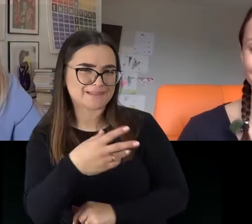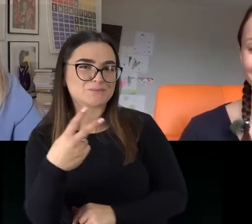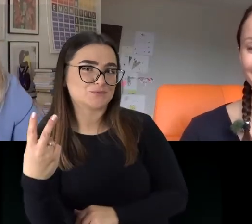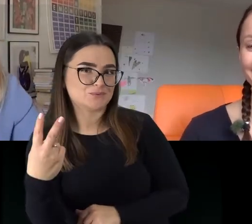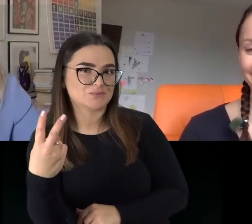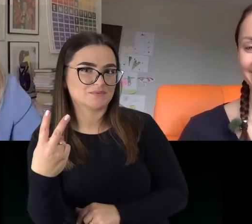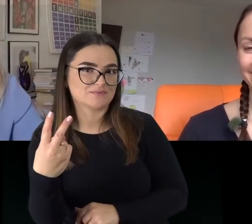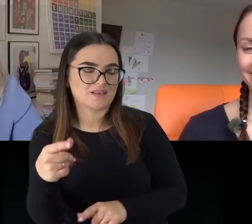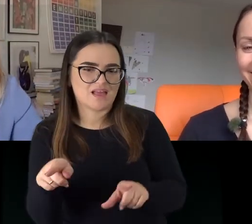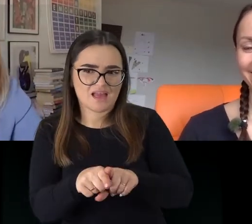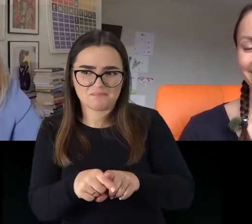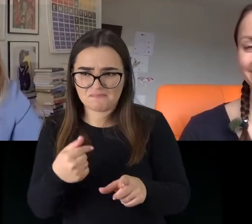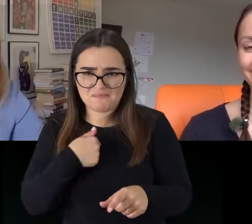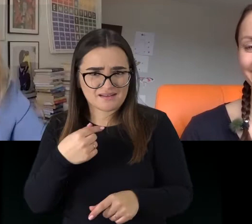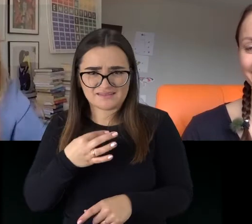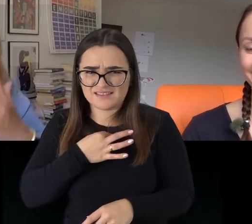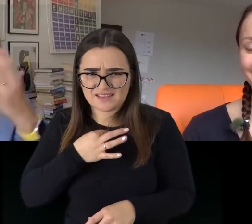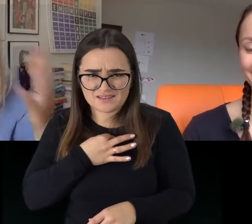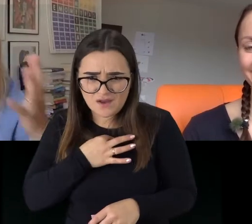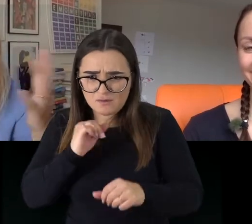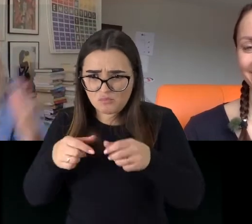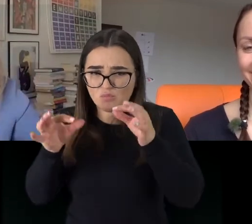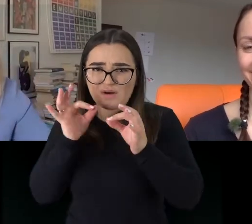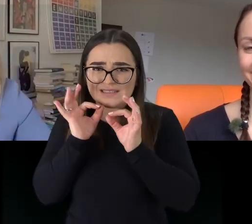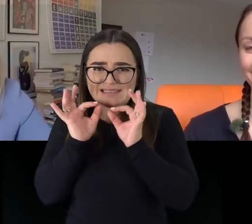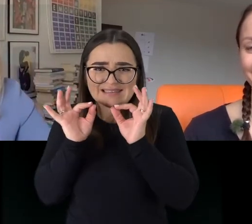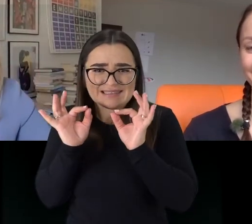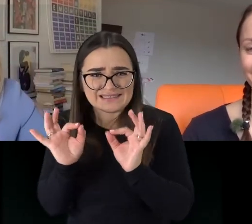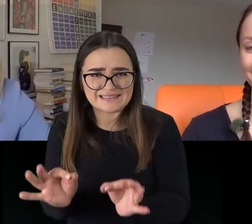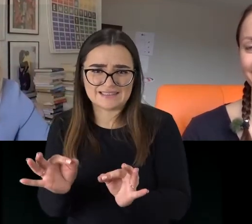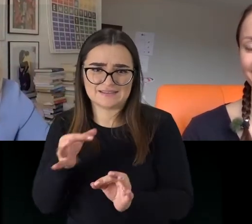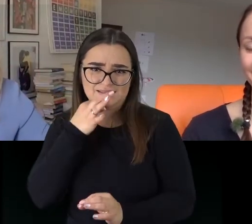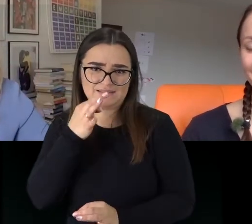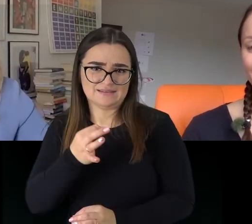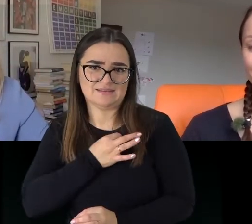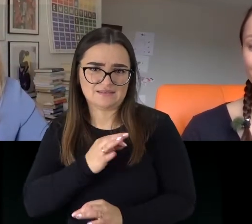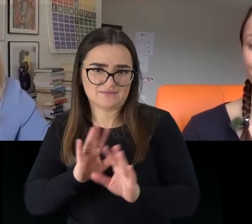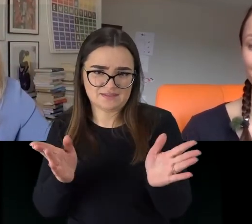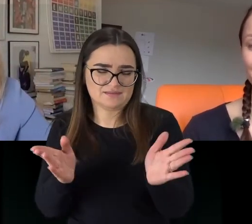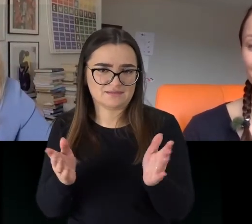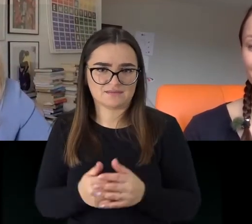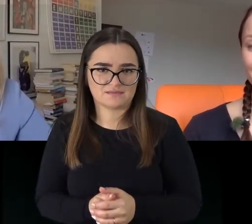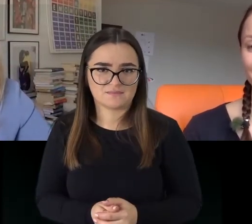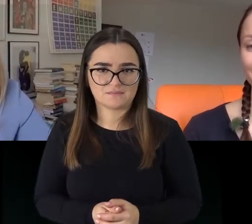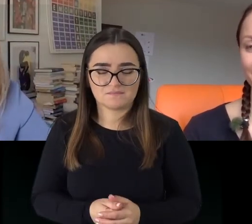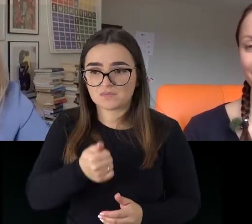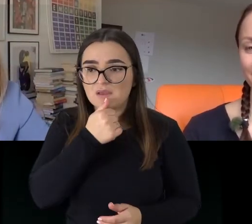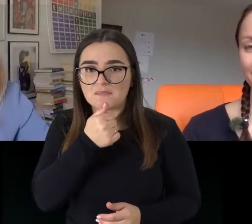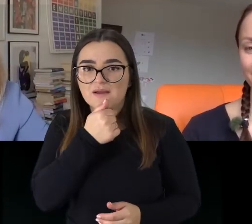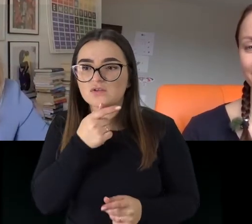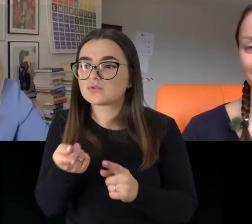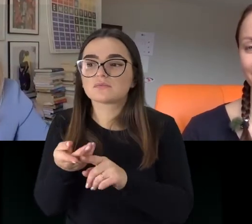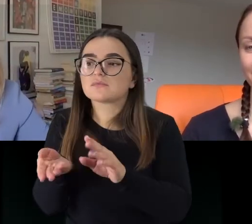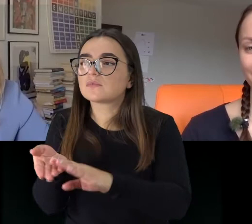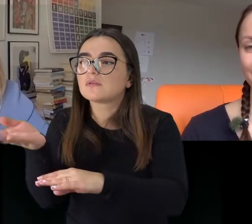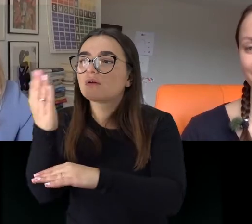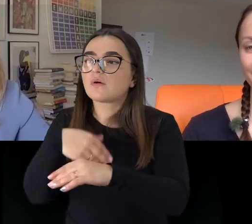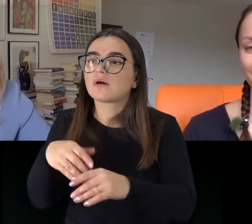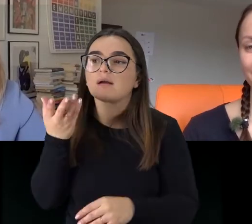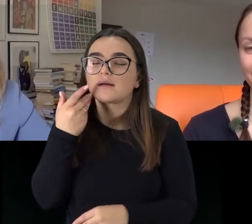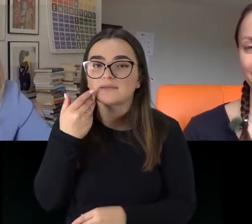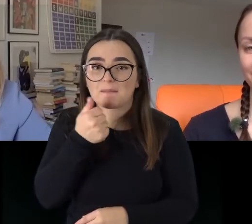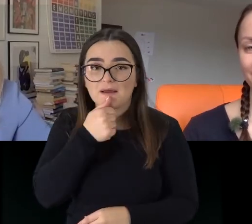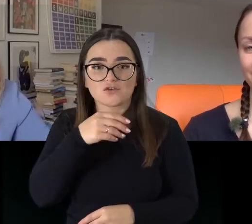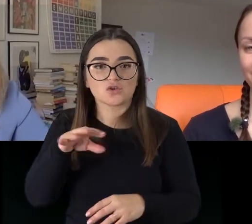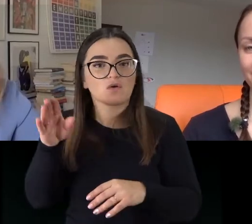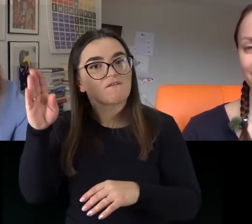nu, nei skauda, nei rūpi, nei kažkam nuo to pasikeis kažkas, ar ne. Arba, pavyzdžiui, koks nors, kada grįši, ar ne, vat vyras klausia